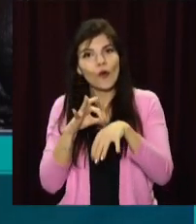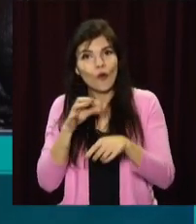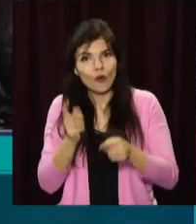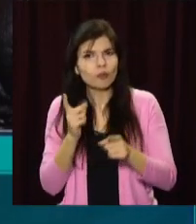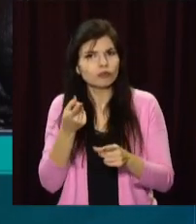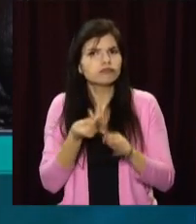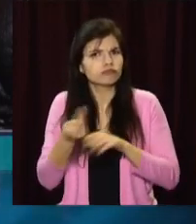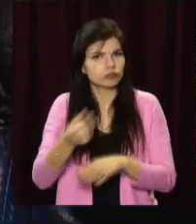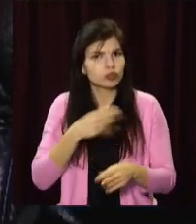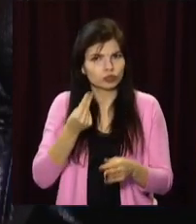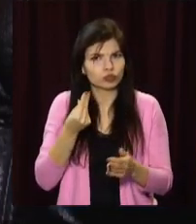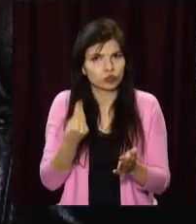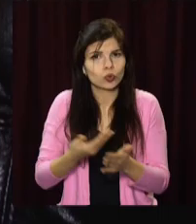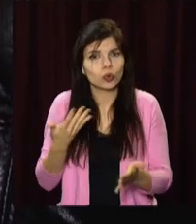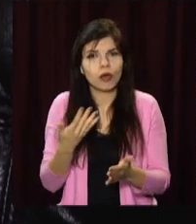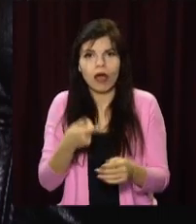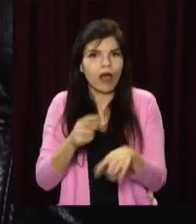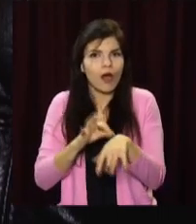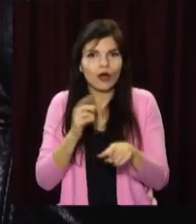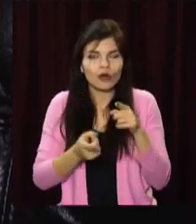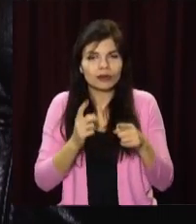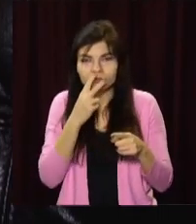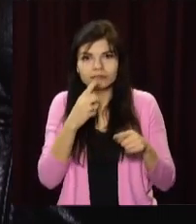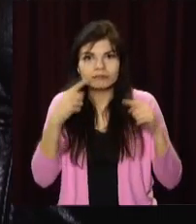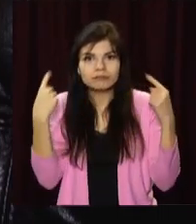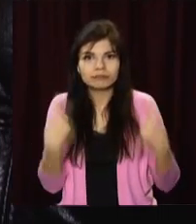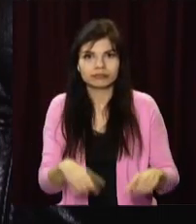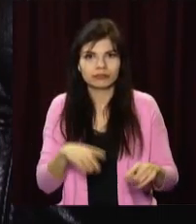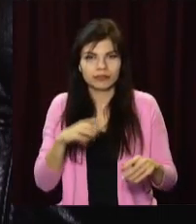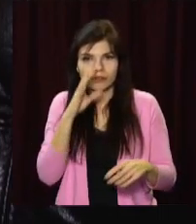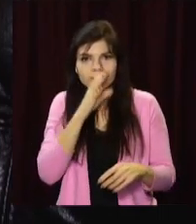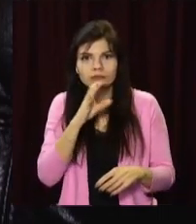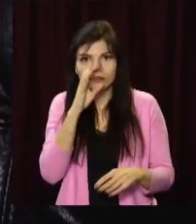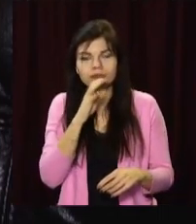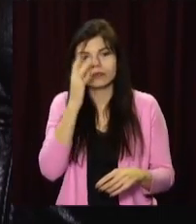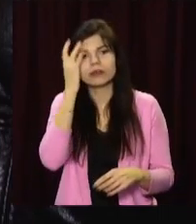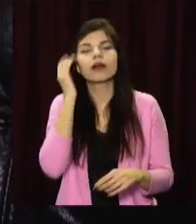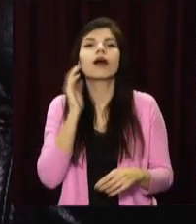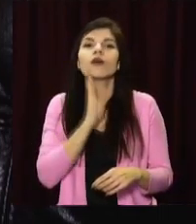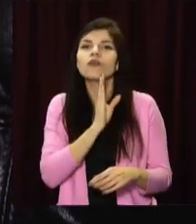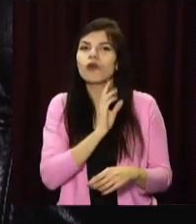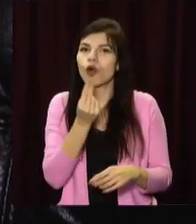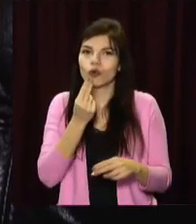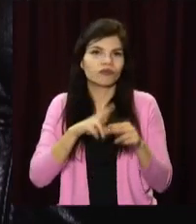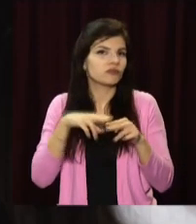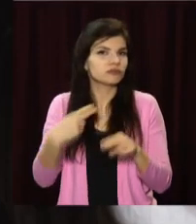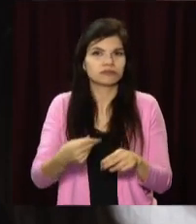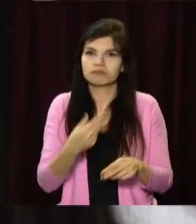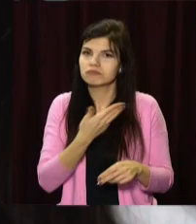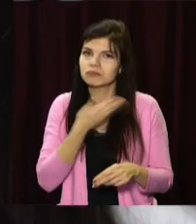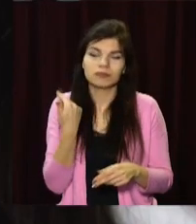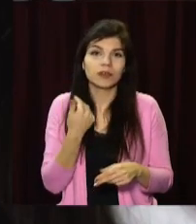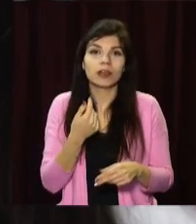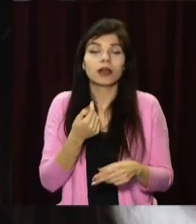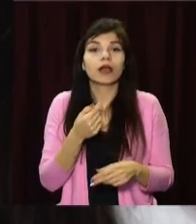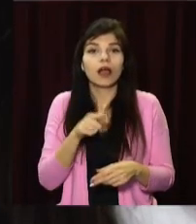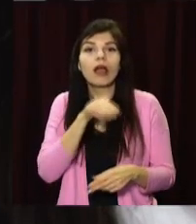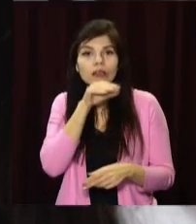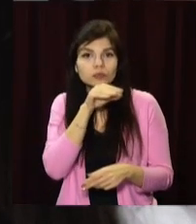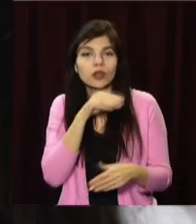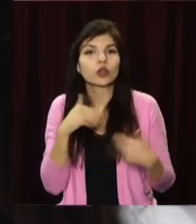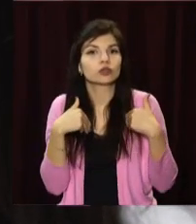суму я розраховувала не мінімум там шкіру. Це шкірою далеко не пахло. Гроші дівчині так і